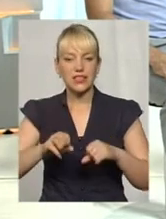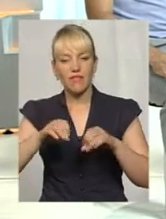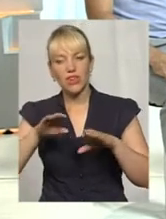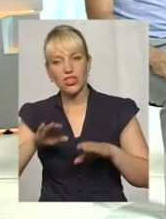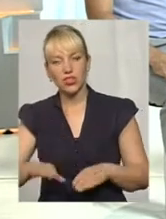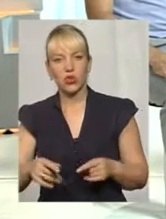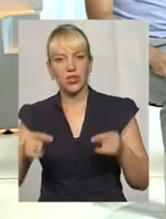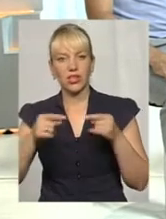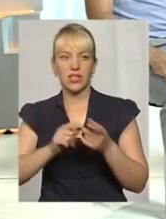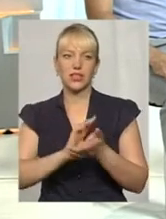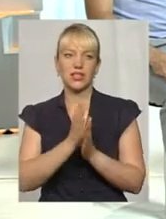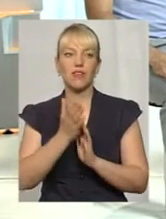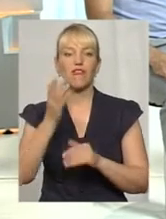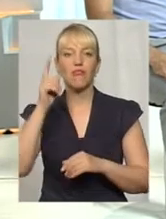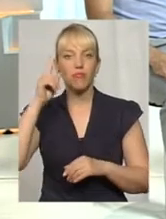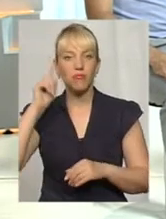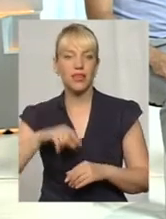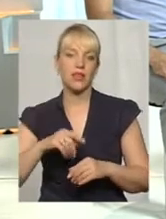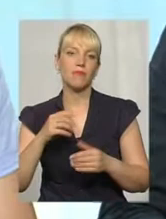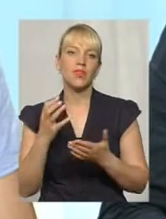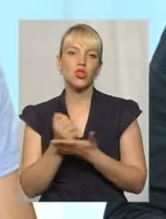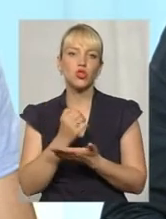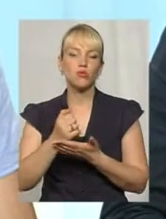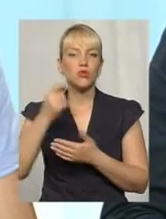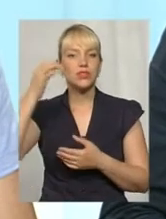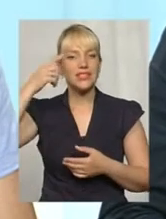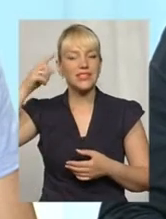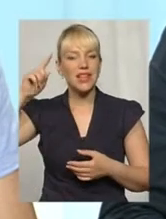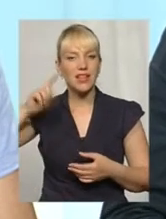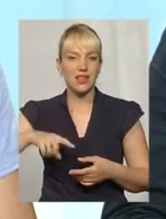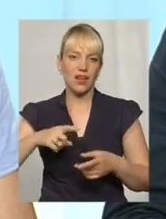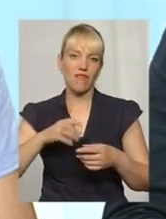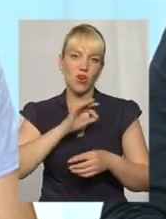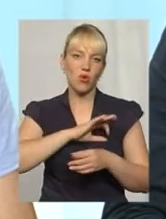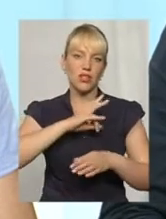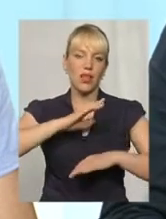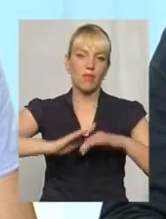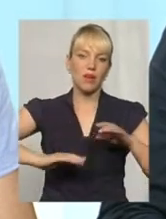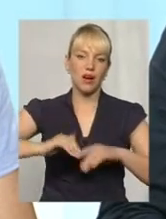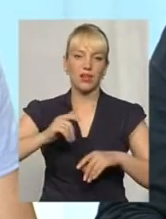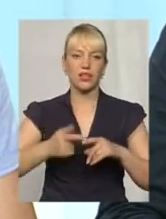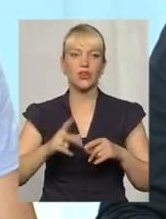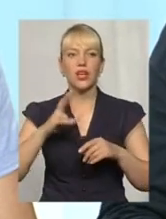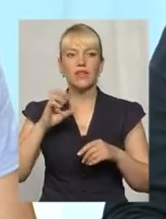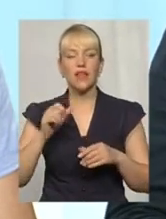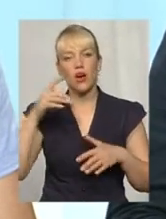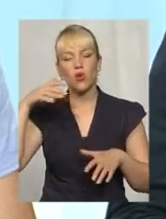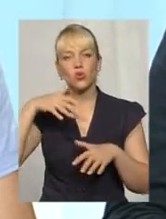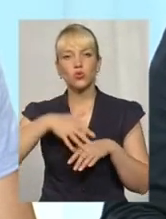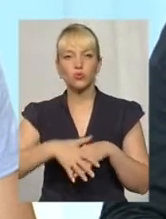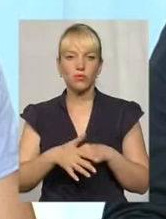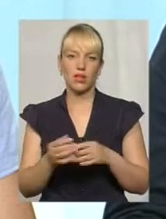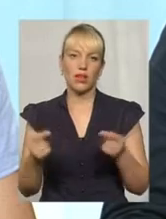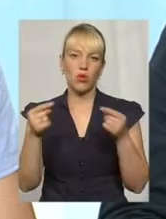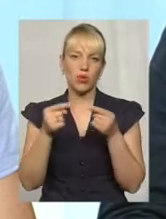застосовувати набуті знання на практиці. Тобто це більш знання так на от логіку, на, можливо, таки навіть загальний розвиток, загальне розуміння